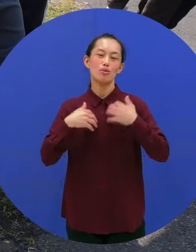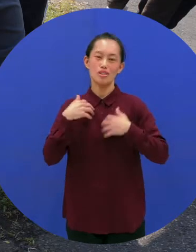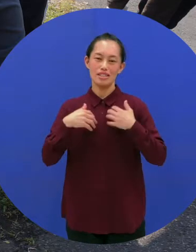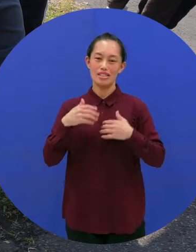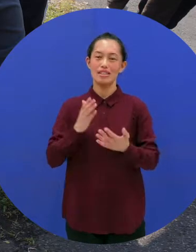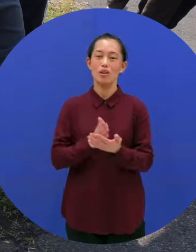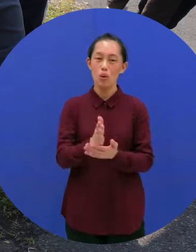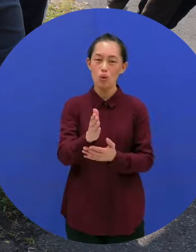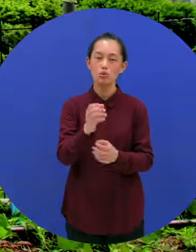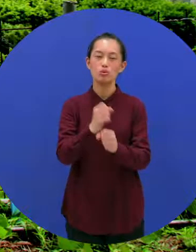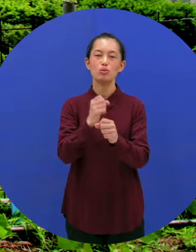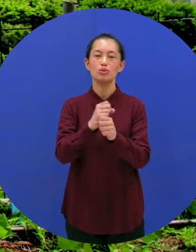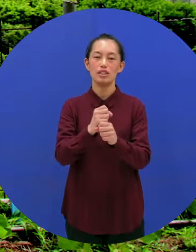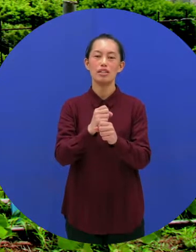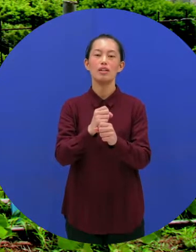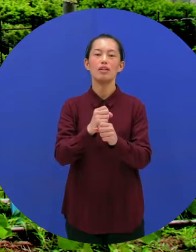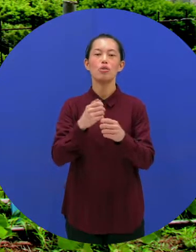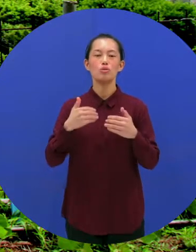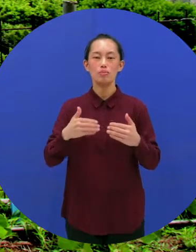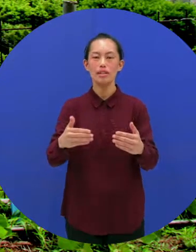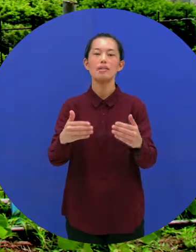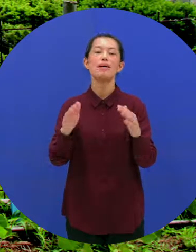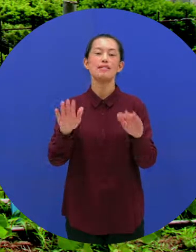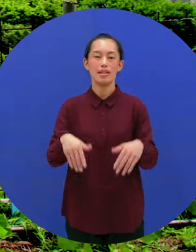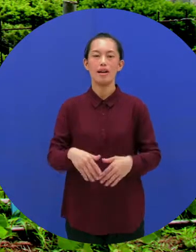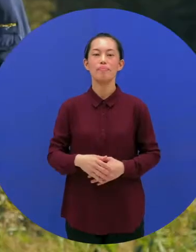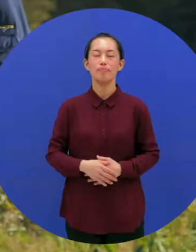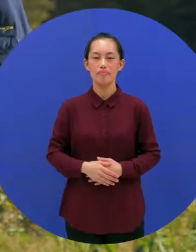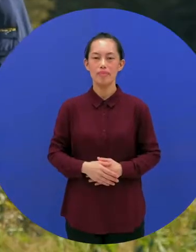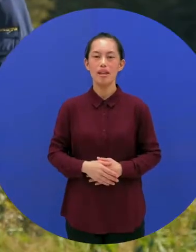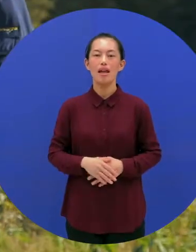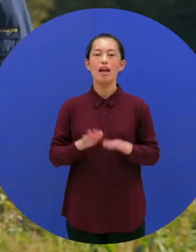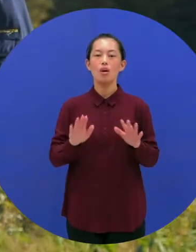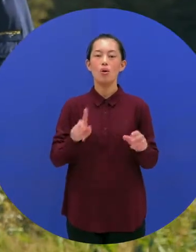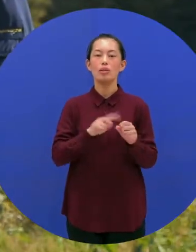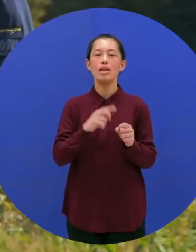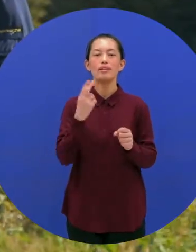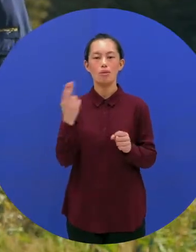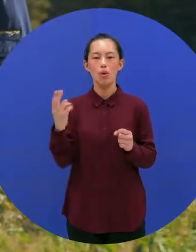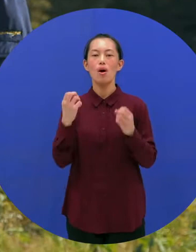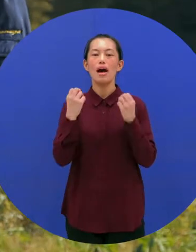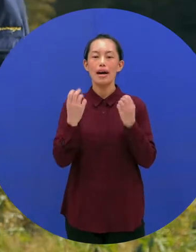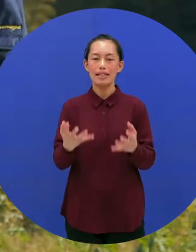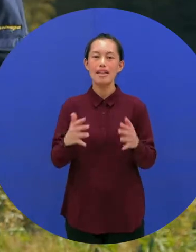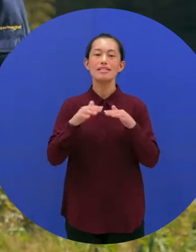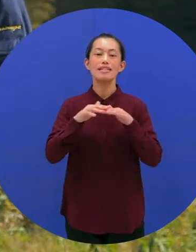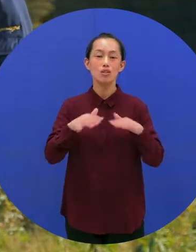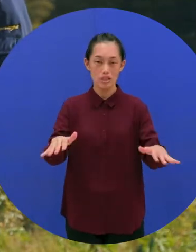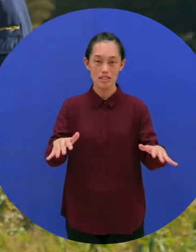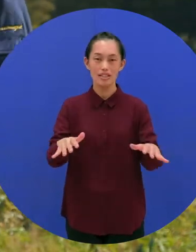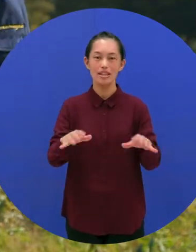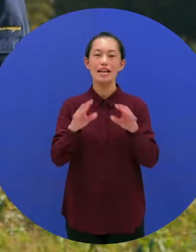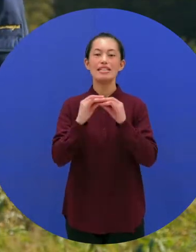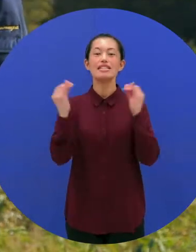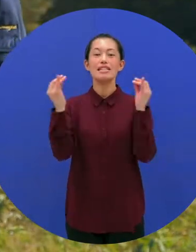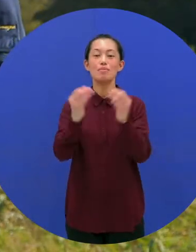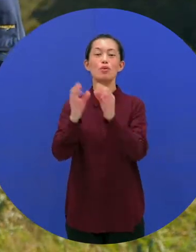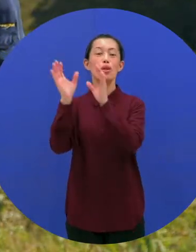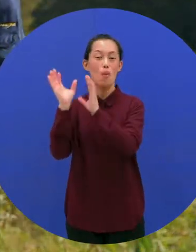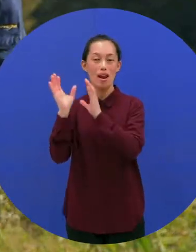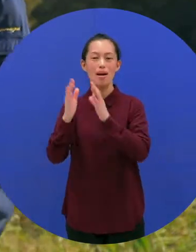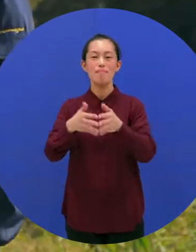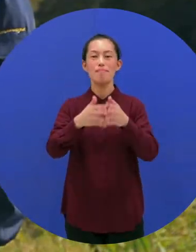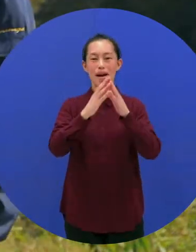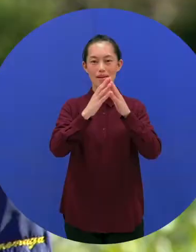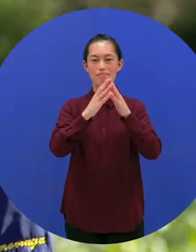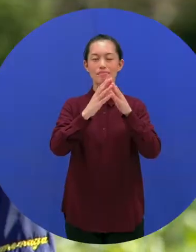どに取り組まれてきました。今年度は新たにチーム田原という組織を結成し、さらなる挑戦をされ